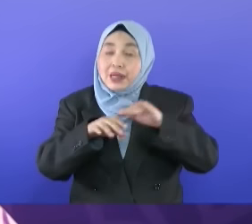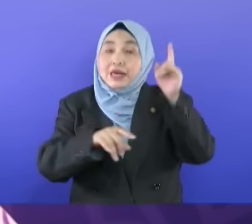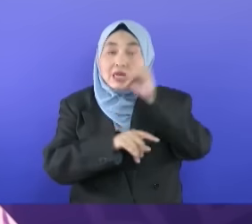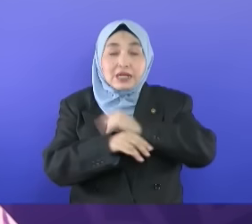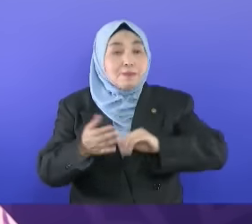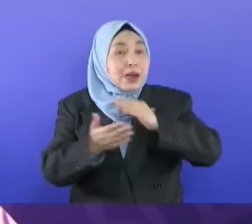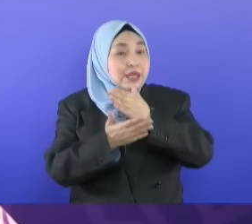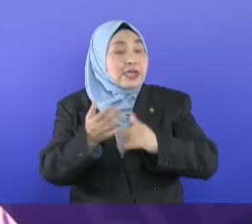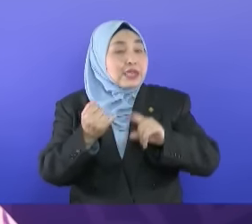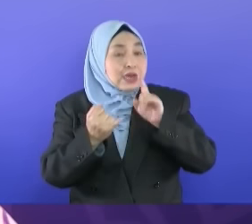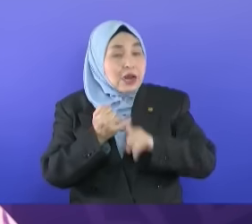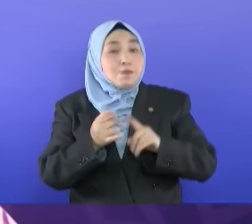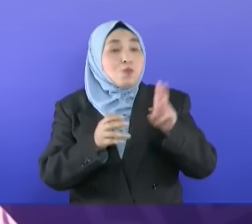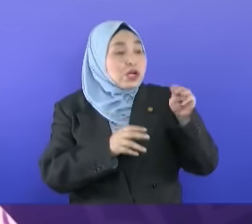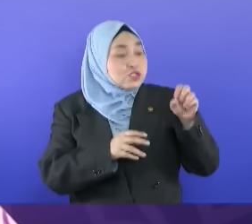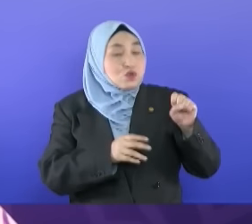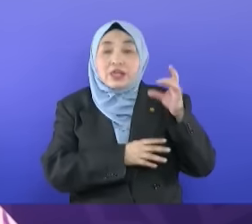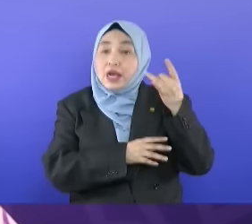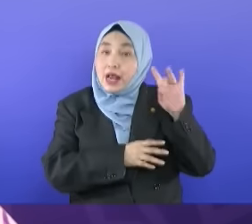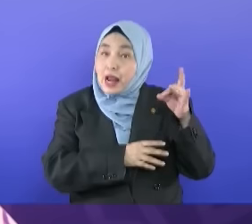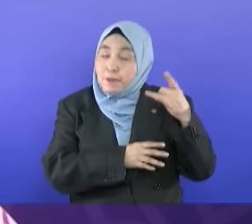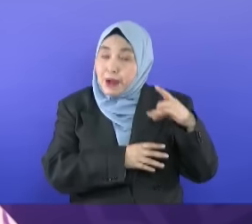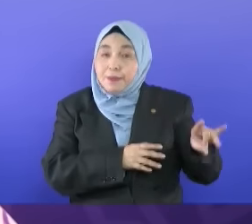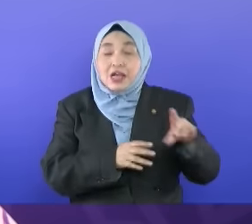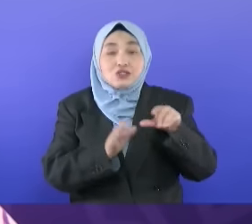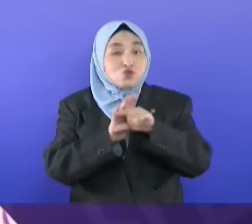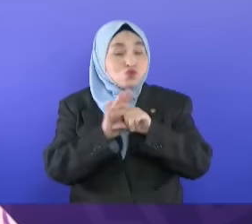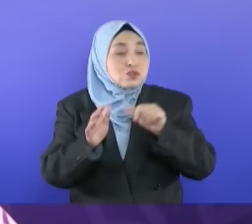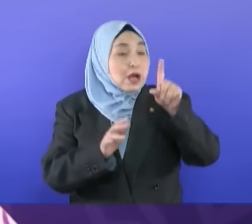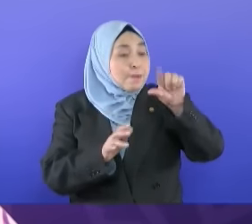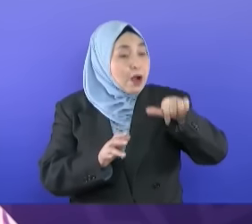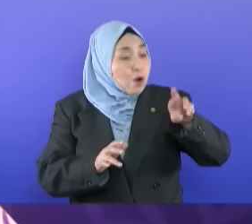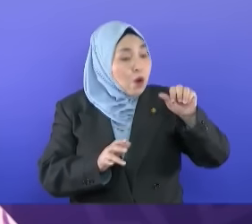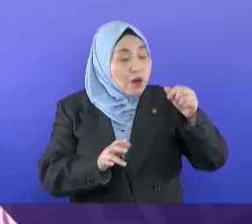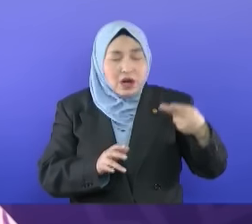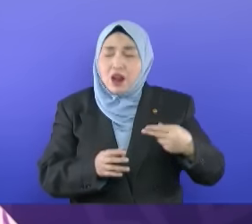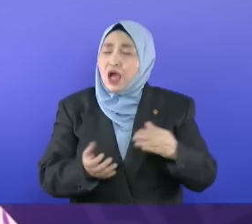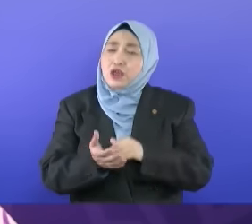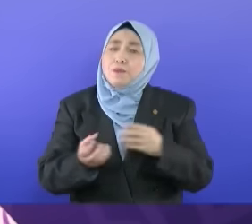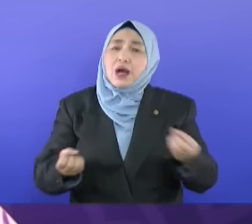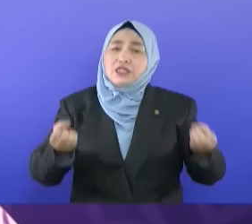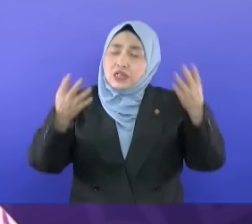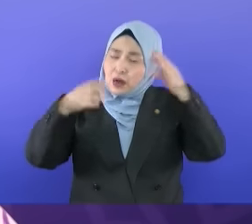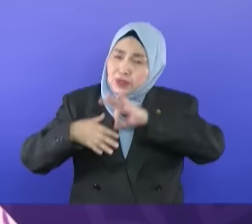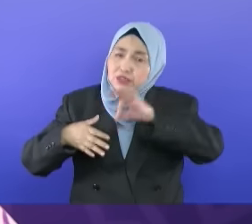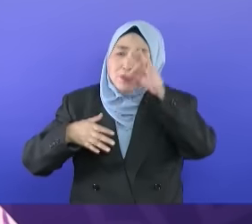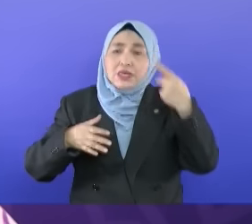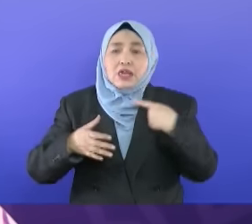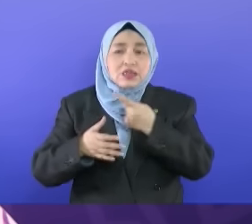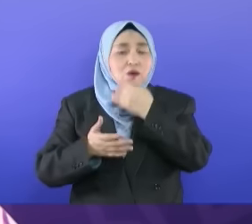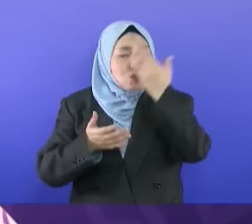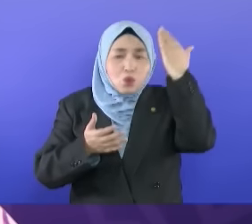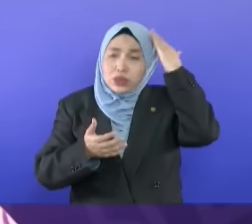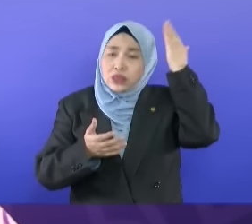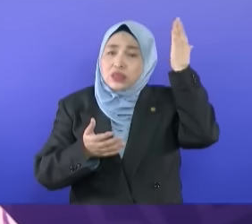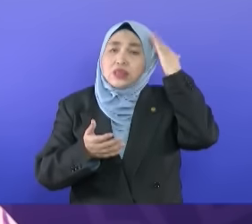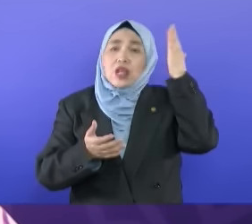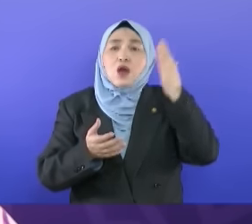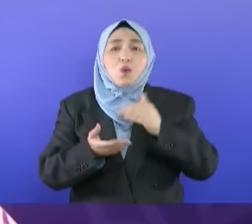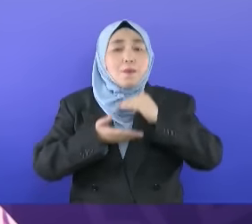bagian terakhir untuk surat yang ke-18 surah al-baqarah sudah pasti lagi banyak semangat kita ingin mengetahui